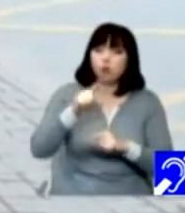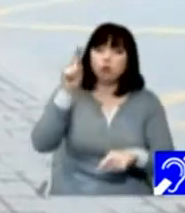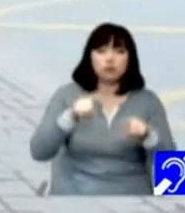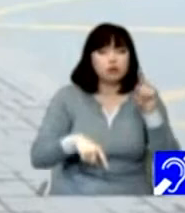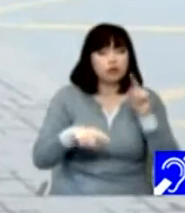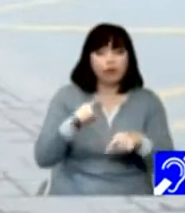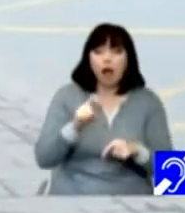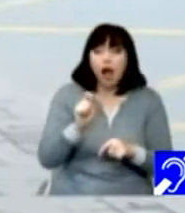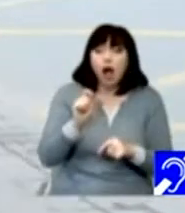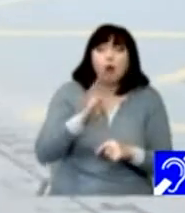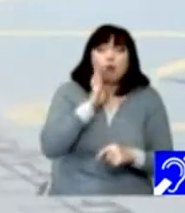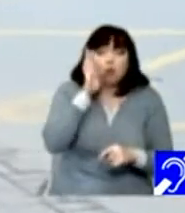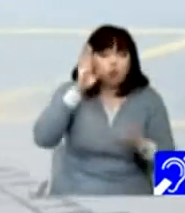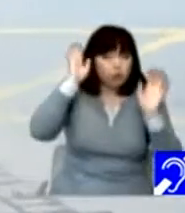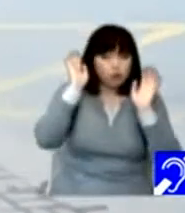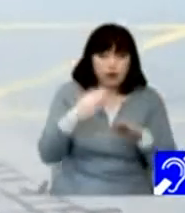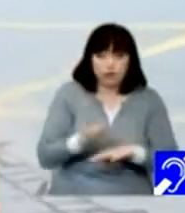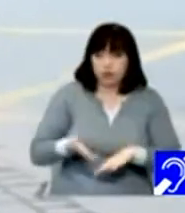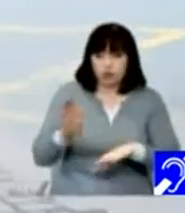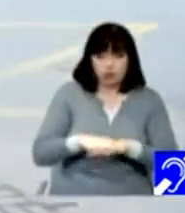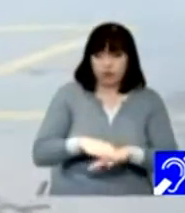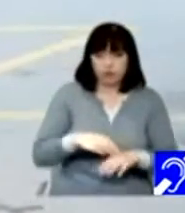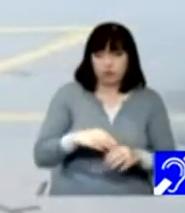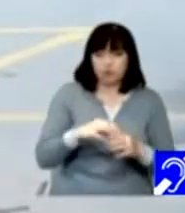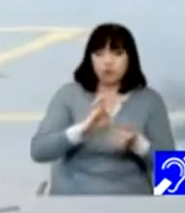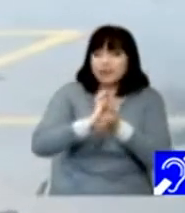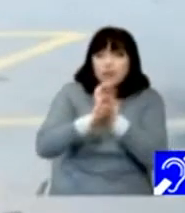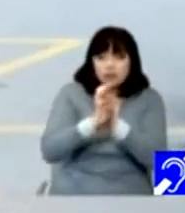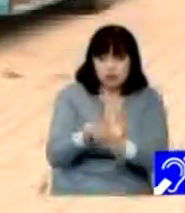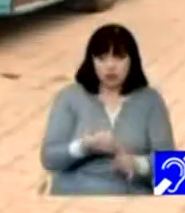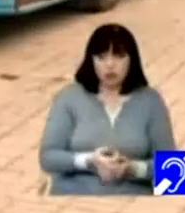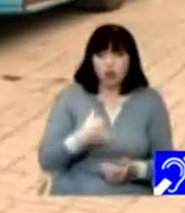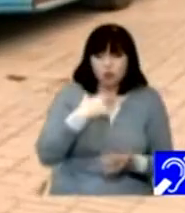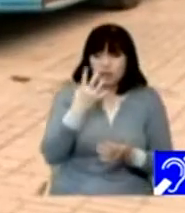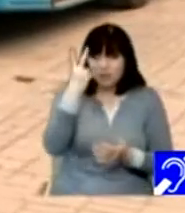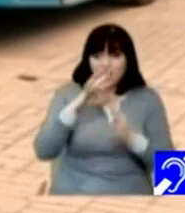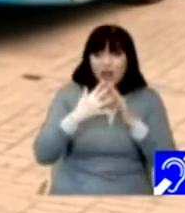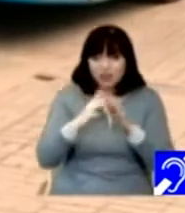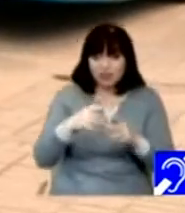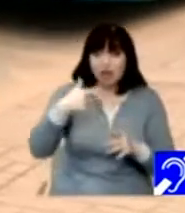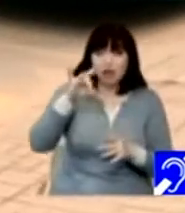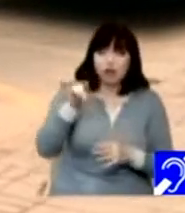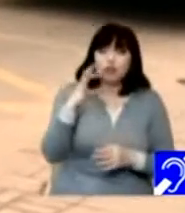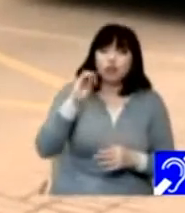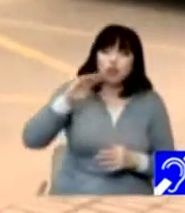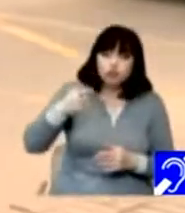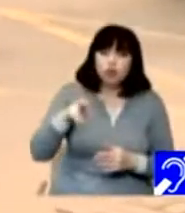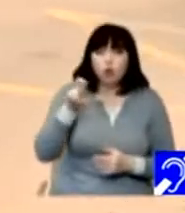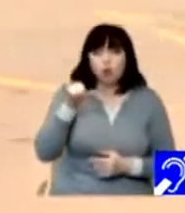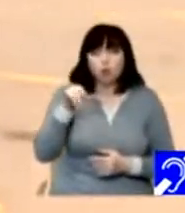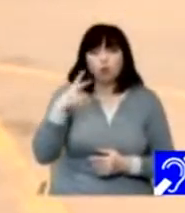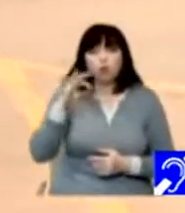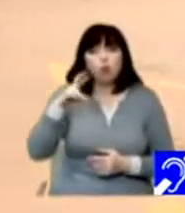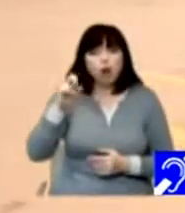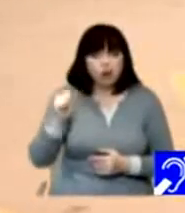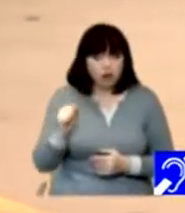mai ales dimineața, e foarte încărcat. Și avem două sate, Grătești, Hulboaca. Cerem mai multe. Ne-am adresat